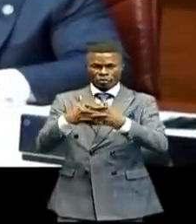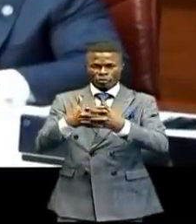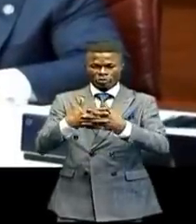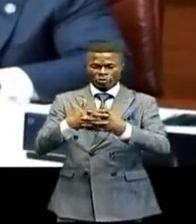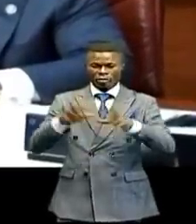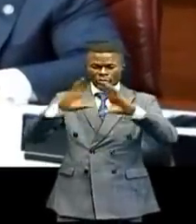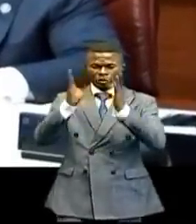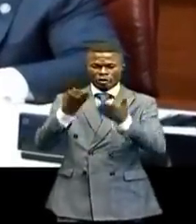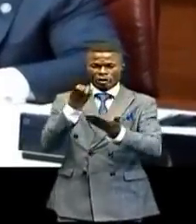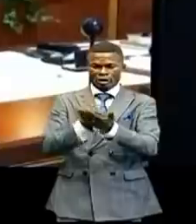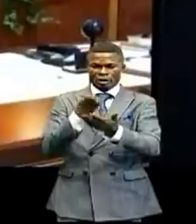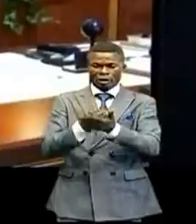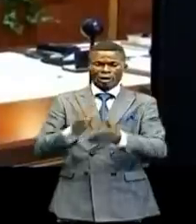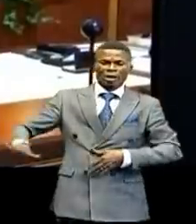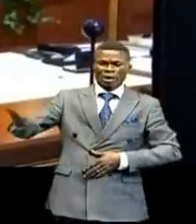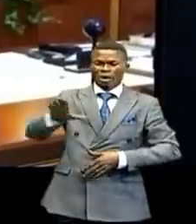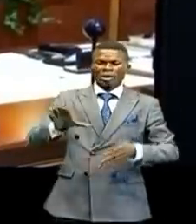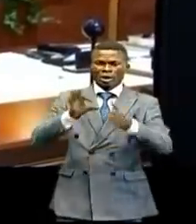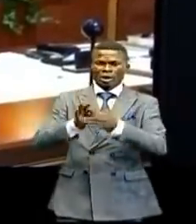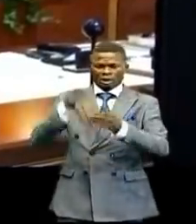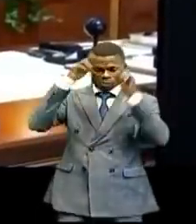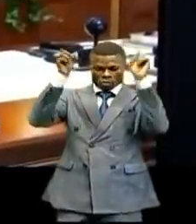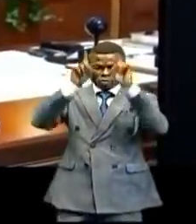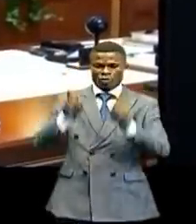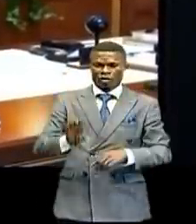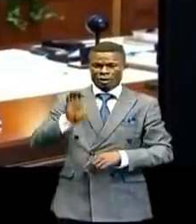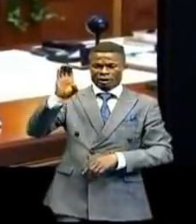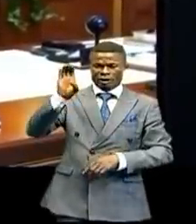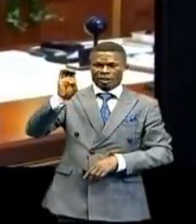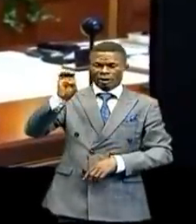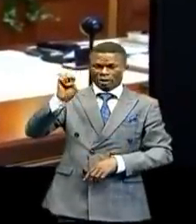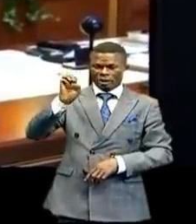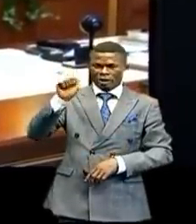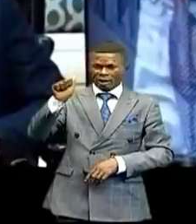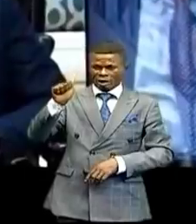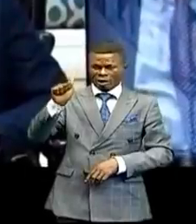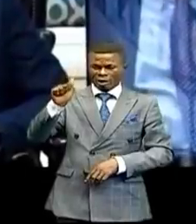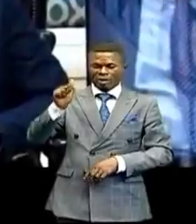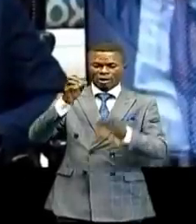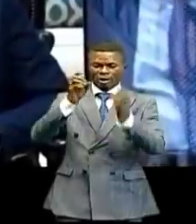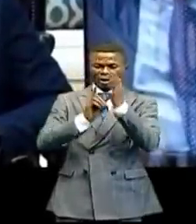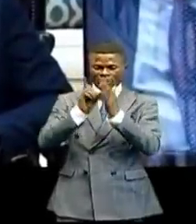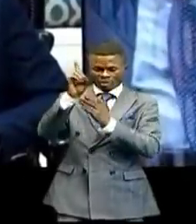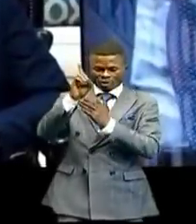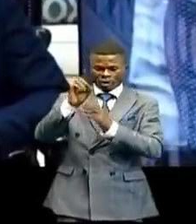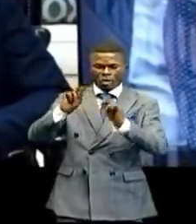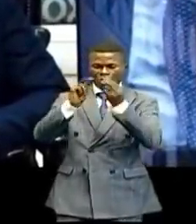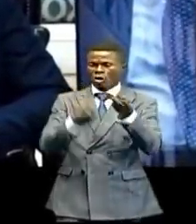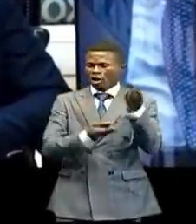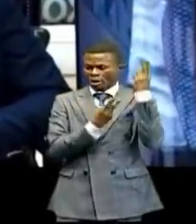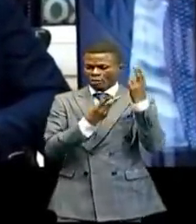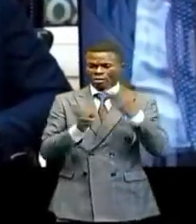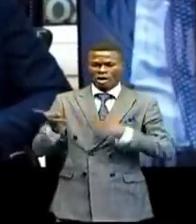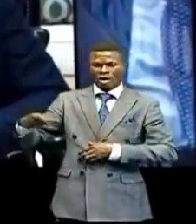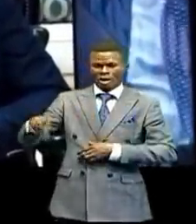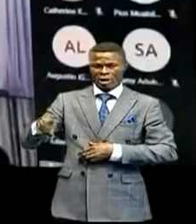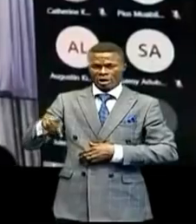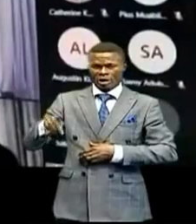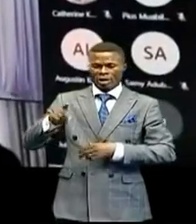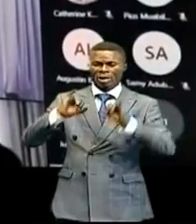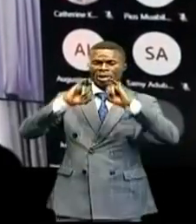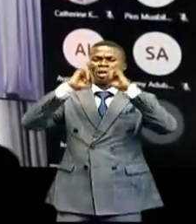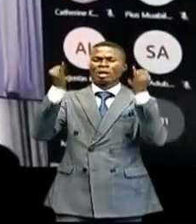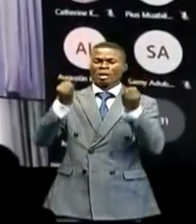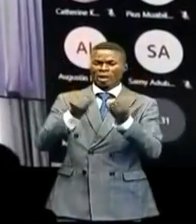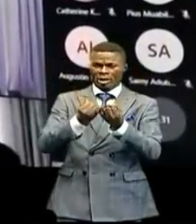la Commission économique des Nations unies pour l'Afrique, CEA, sous le thème « Développer une chaîne des valeurs régionales autour de